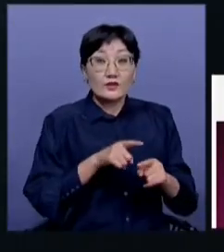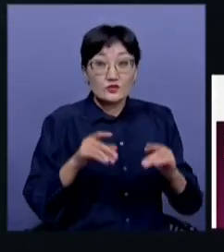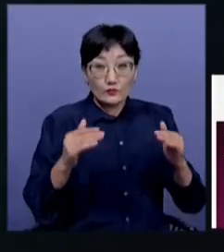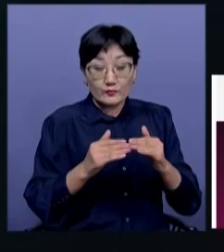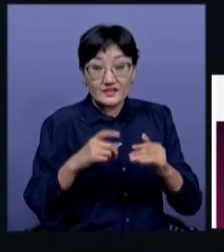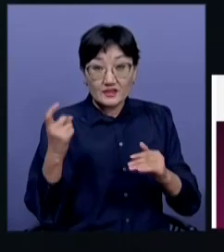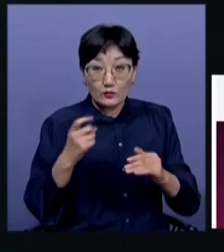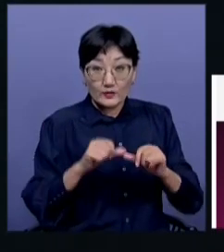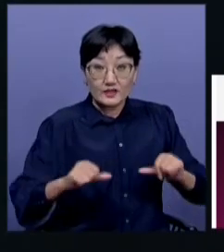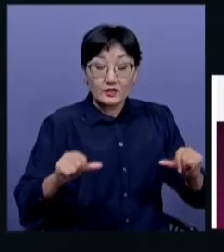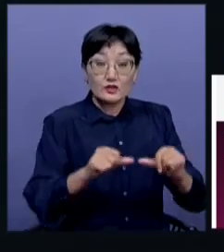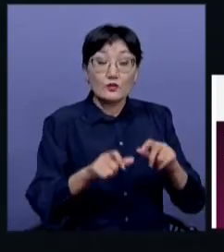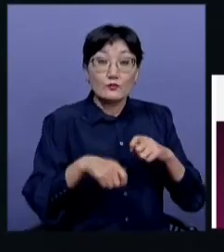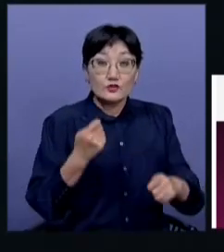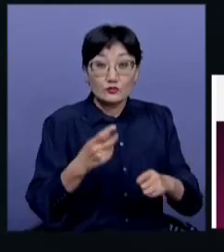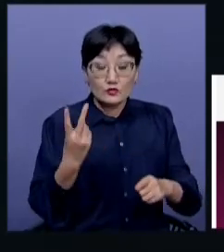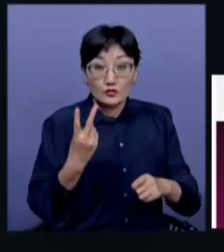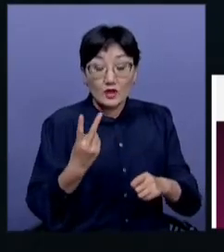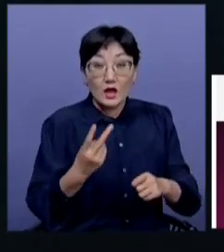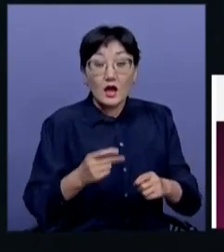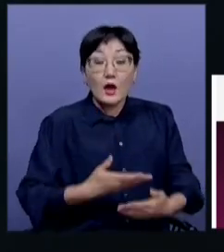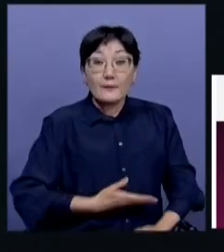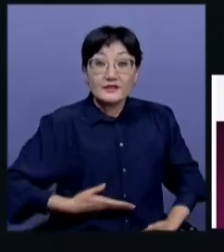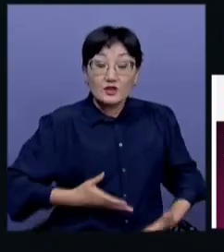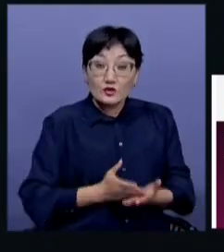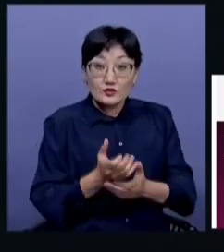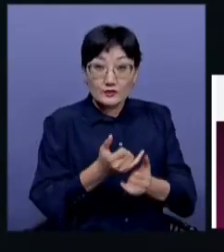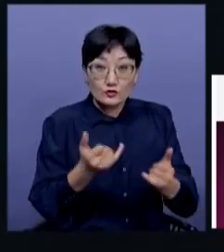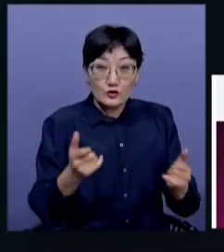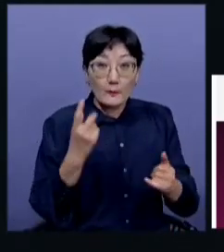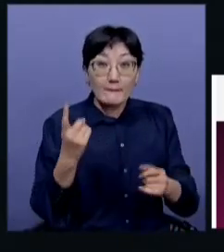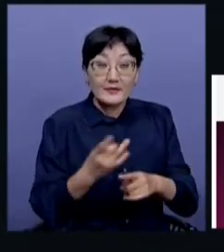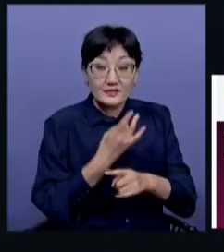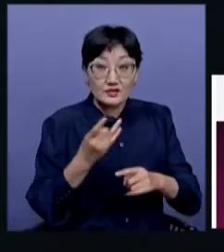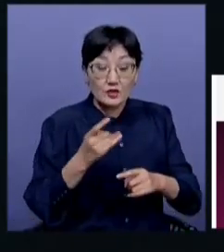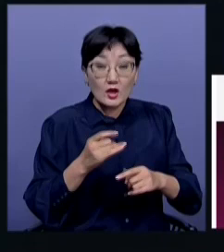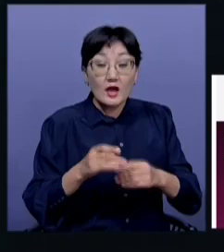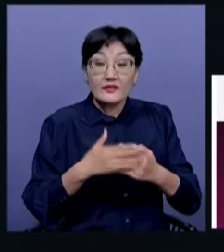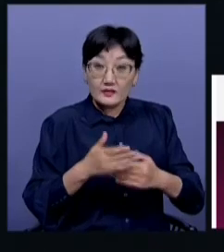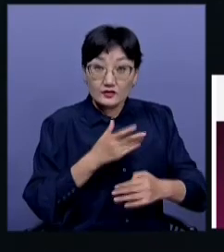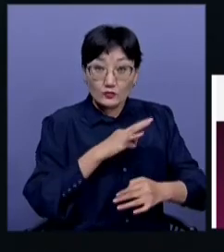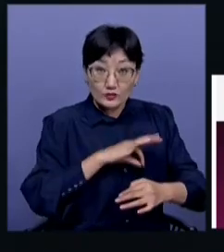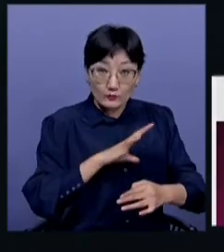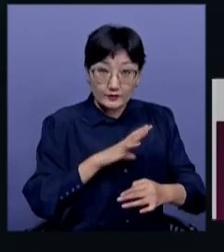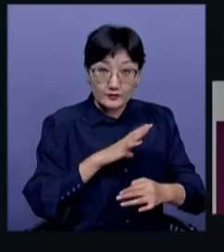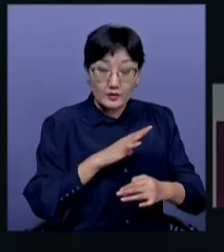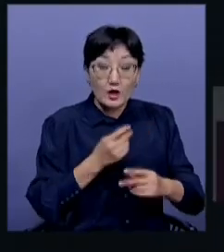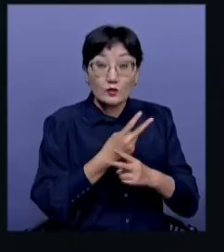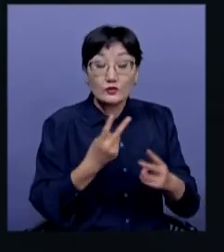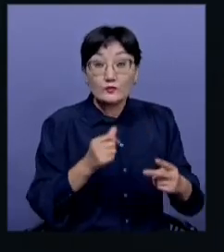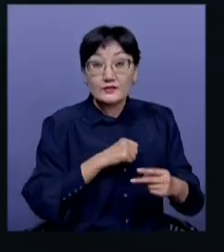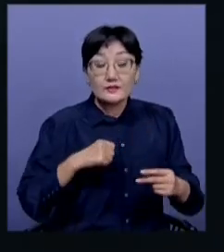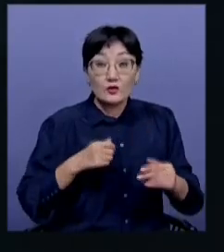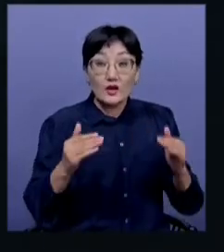нысанның есіне карантинді бұзған үшін 2 рет, ал проституциялық қызмет көрсеткен үшін 1 рет әкімшілік жаза қолданған болатын. Алайда көріп